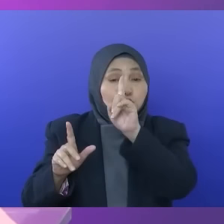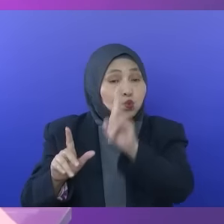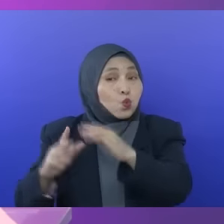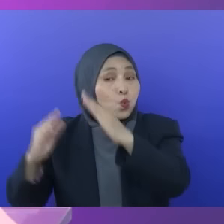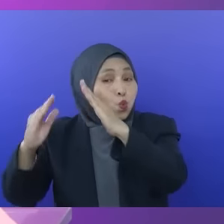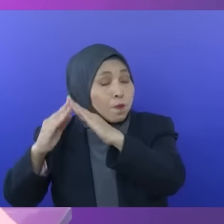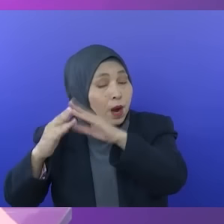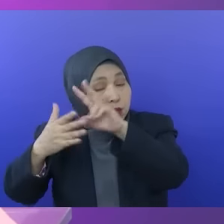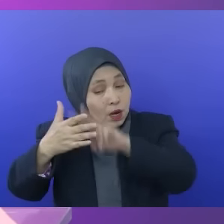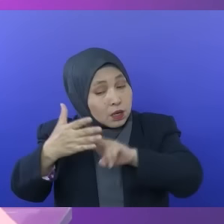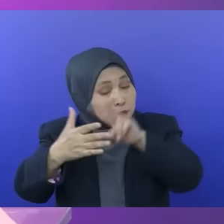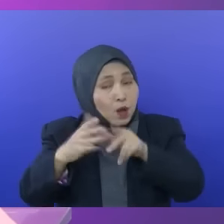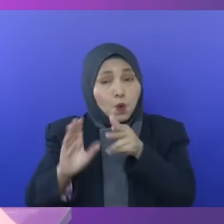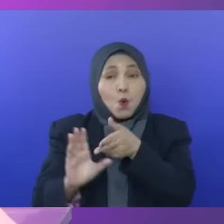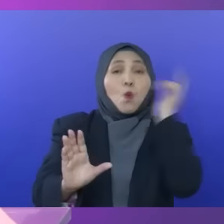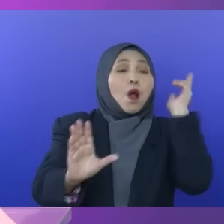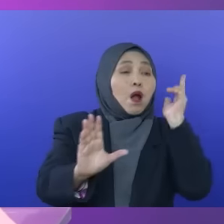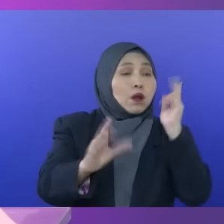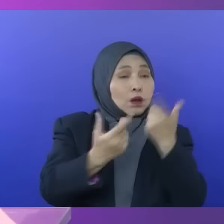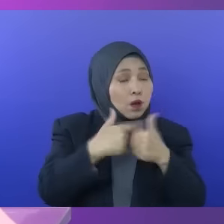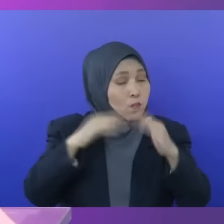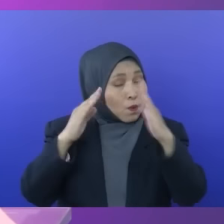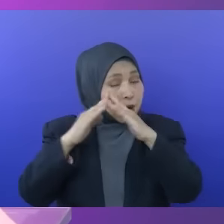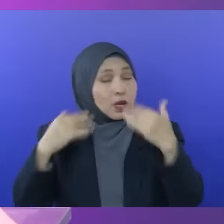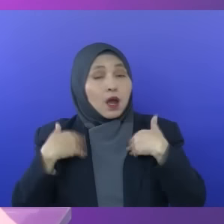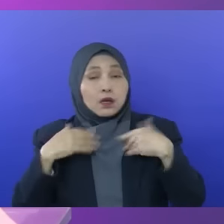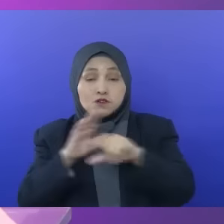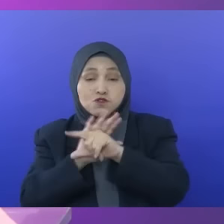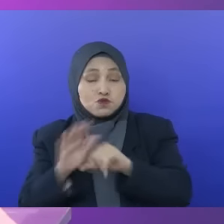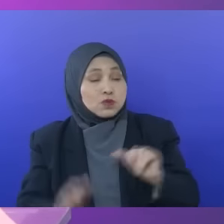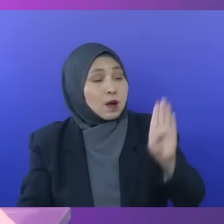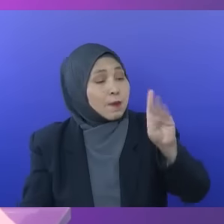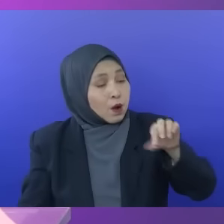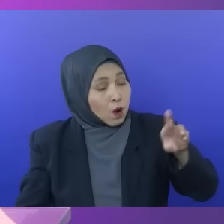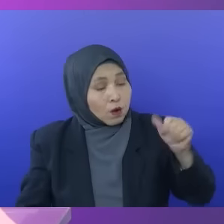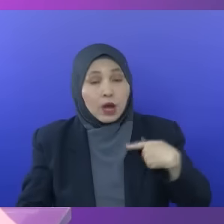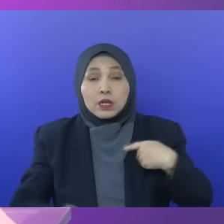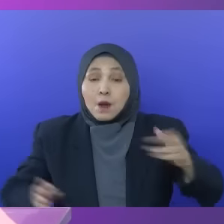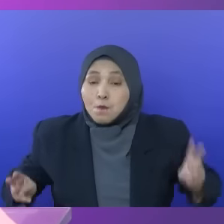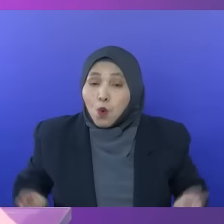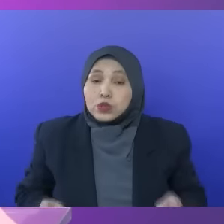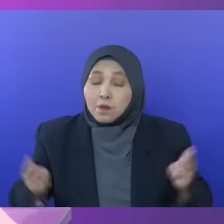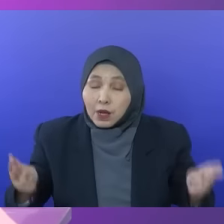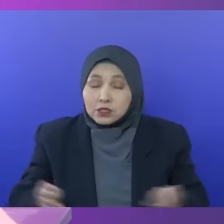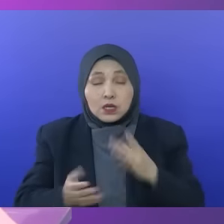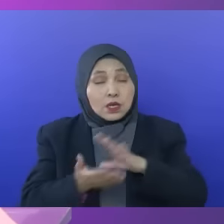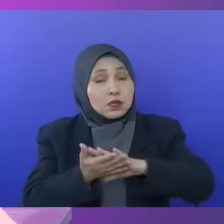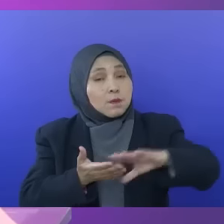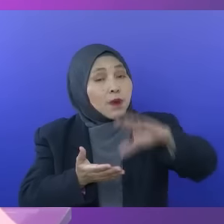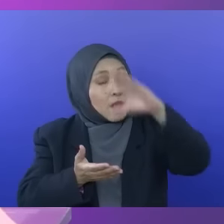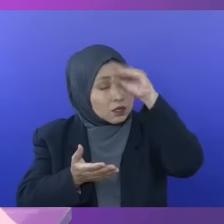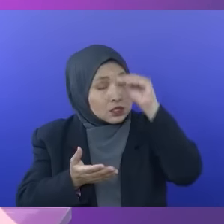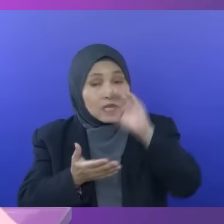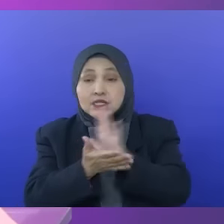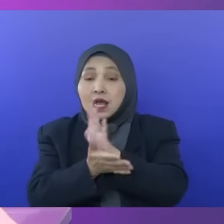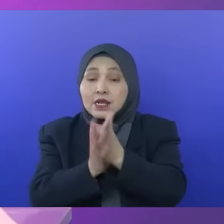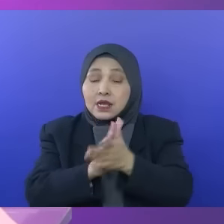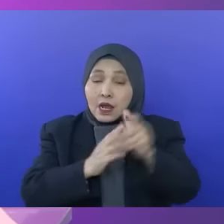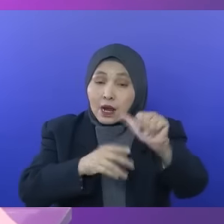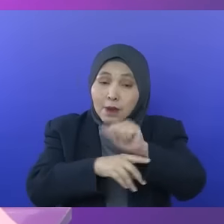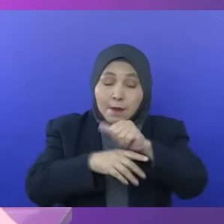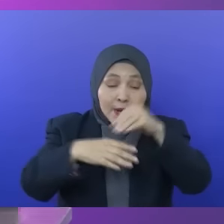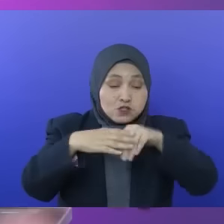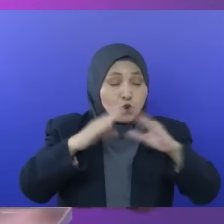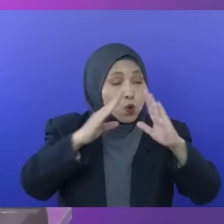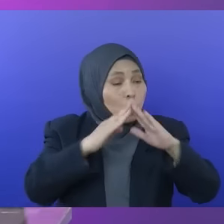dibacakan suratul Baqarah inilah ya motivasi kepada kita kita belajar dan kemudian kita jadikan amalan masuk rumah